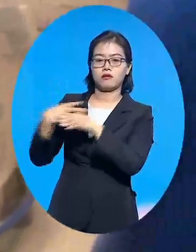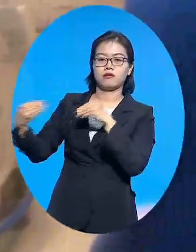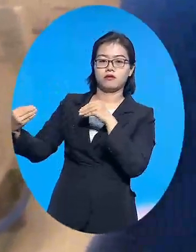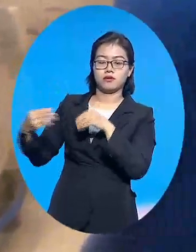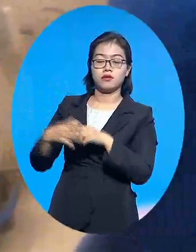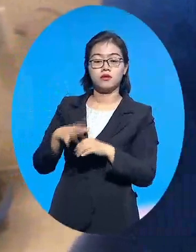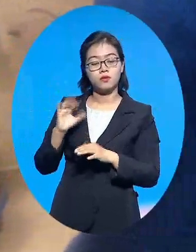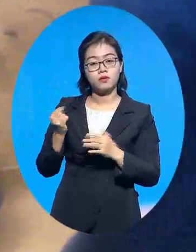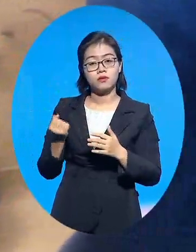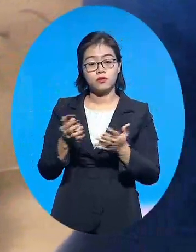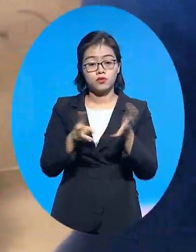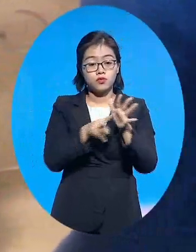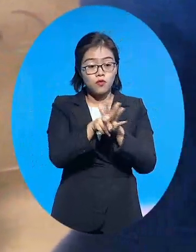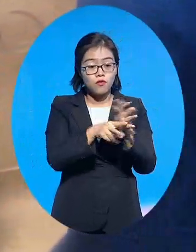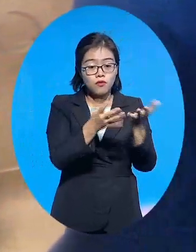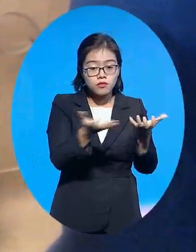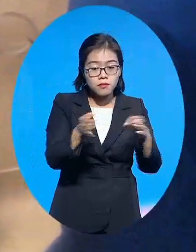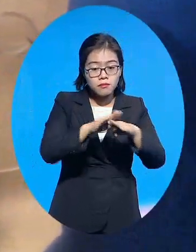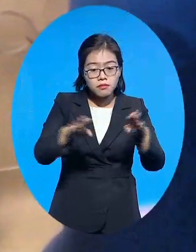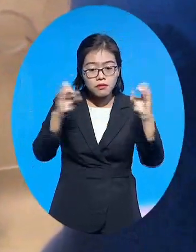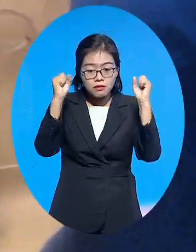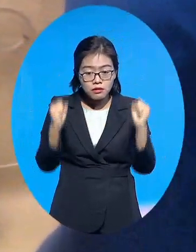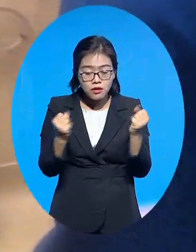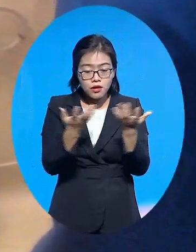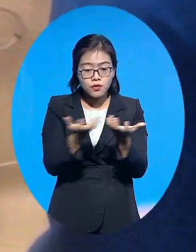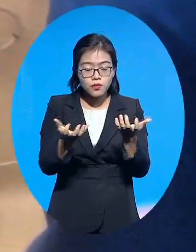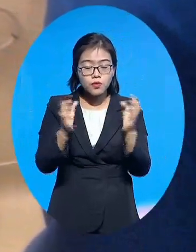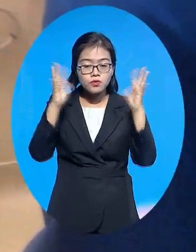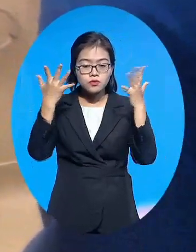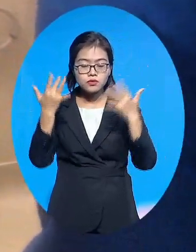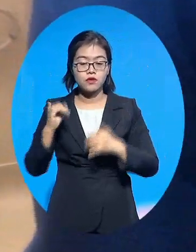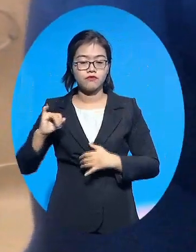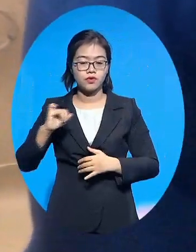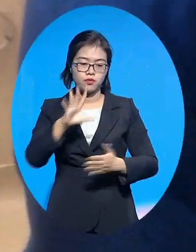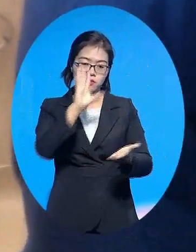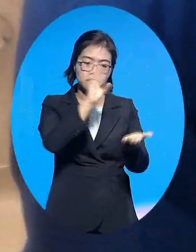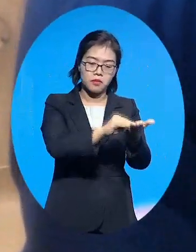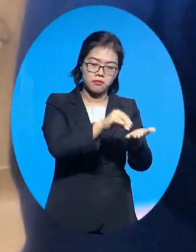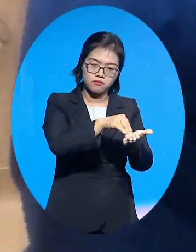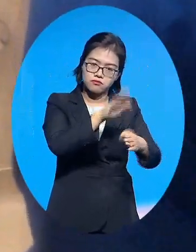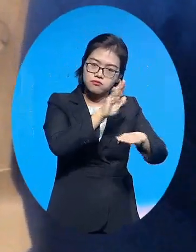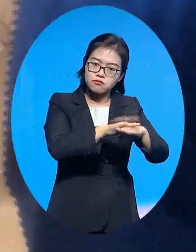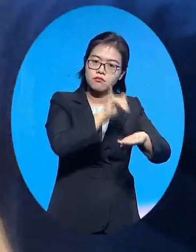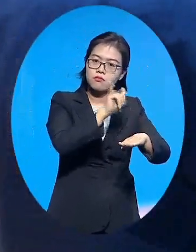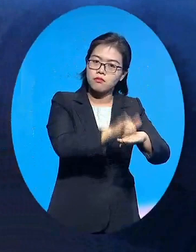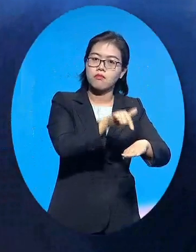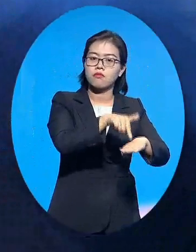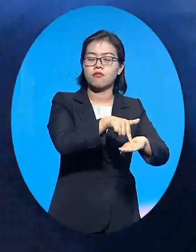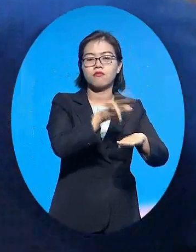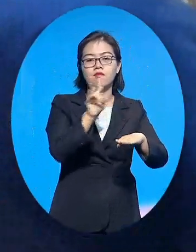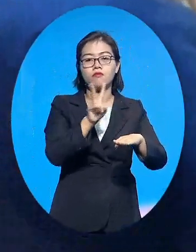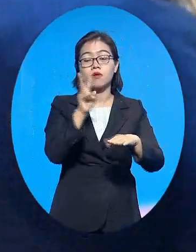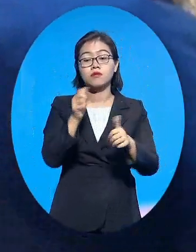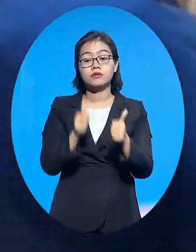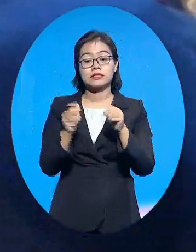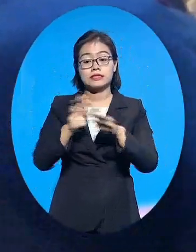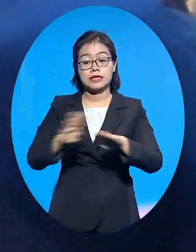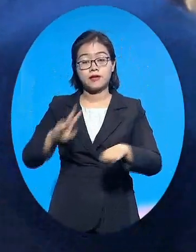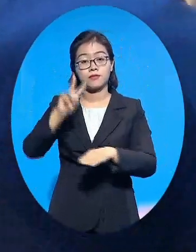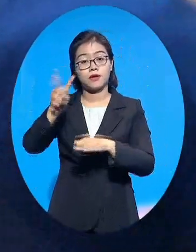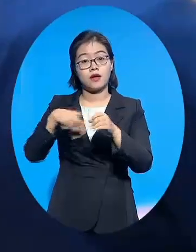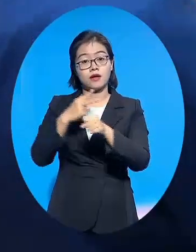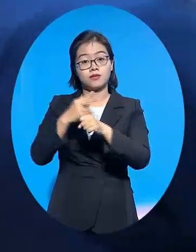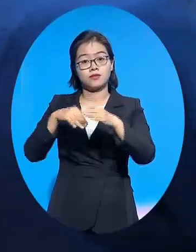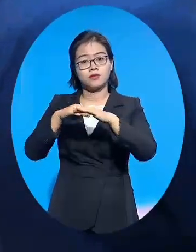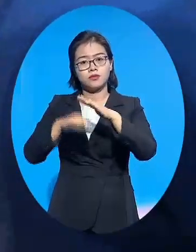vật dụng như bàn ghế đồ chơi của trẻ trẻ em có nguy cơ nhiễm virus Nếu vô tình chạm vào các đồ vật có virus và đưa lên miệng